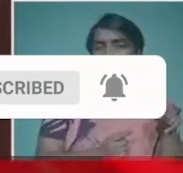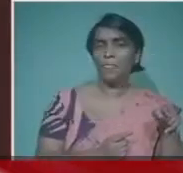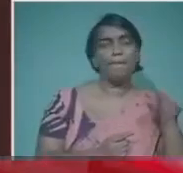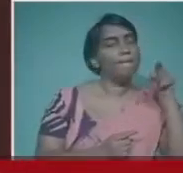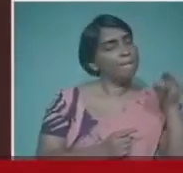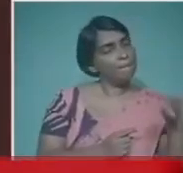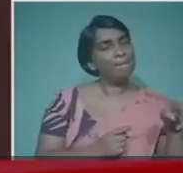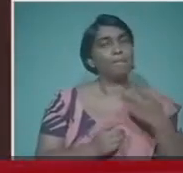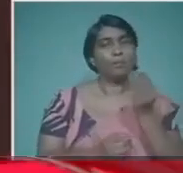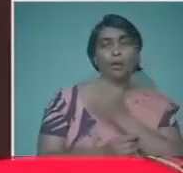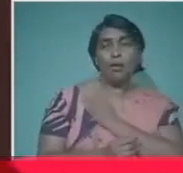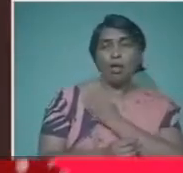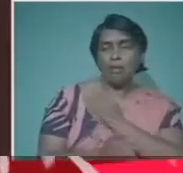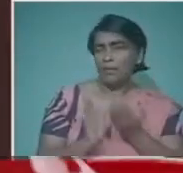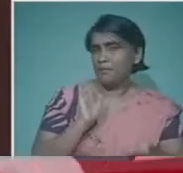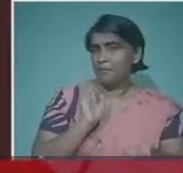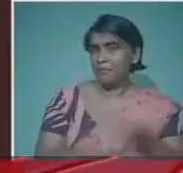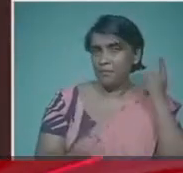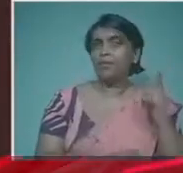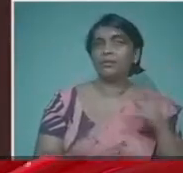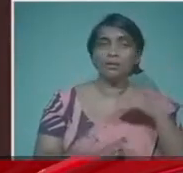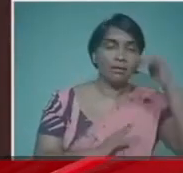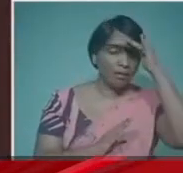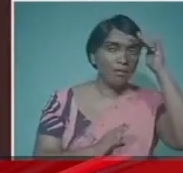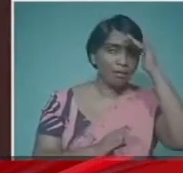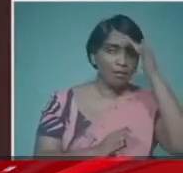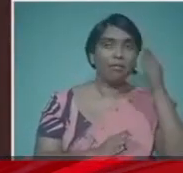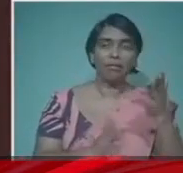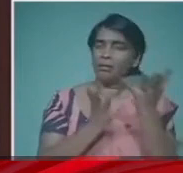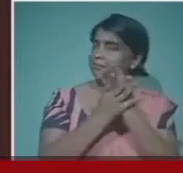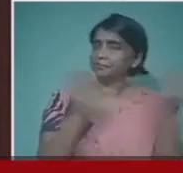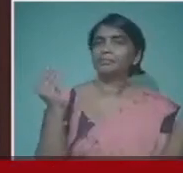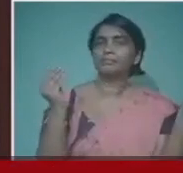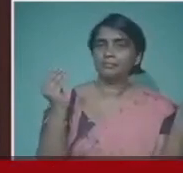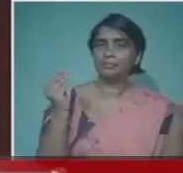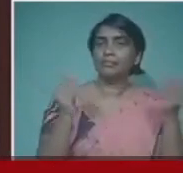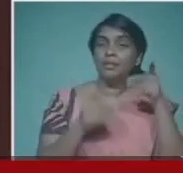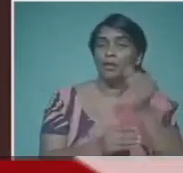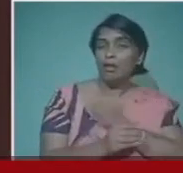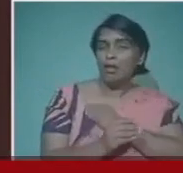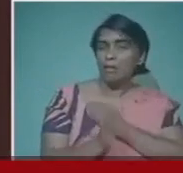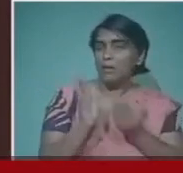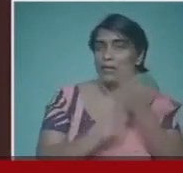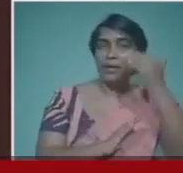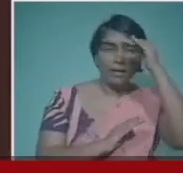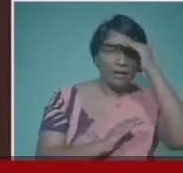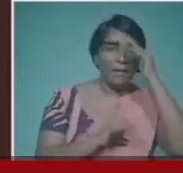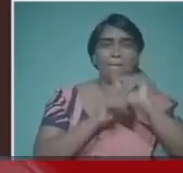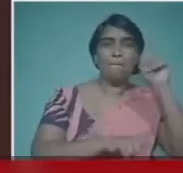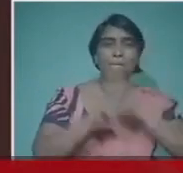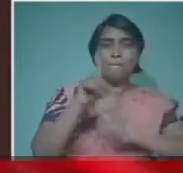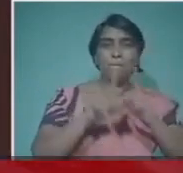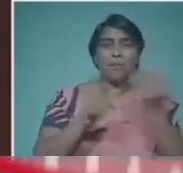ඒ නිසා මේ තණ්හා අධික බව අපේ නායකයන්ගෙන් තුරන් කරන්න ඕනේ. එහෙම තණ්හාව තියෙන නායකයෝ මේ